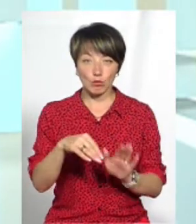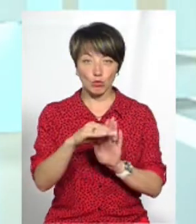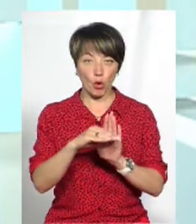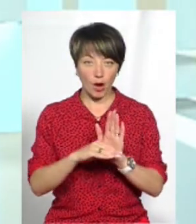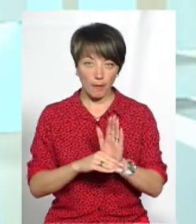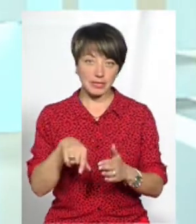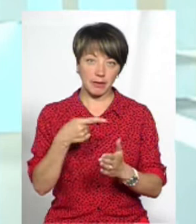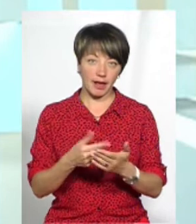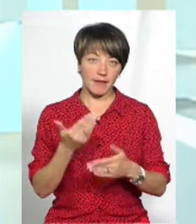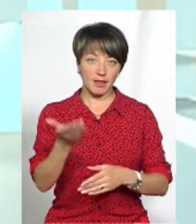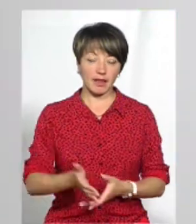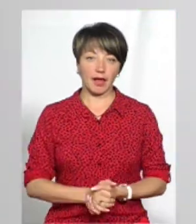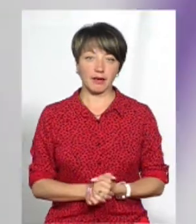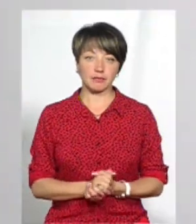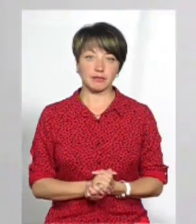програму. Запитання від неї.